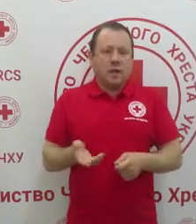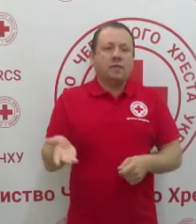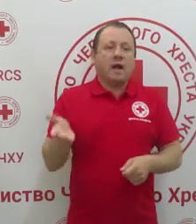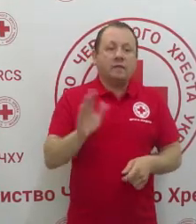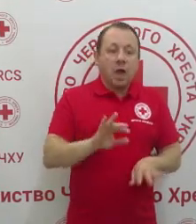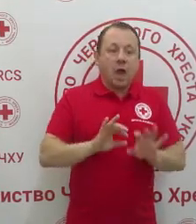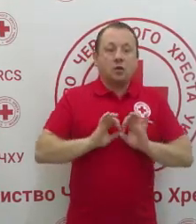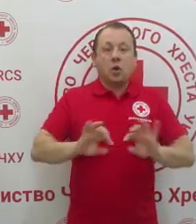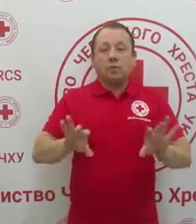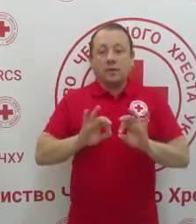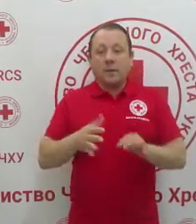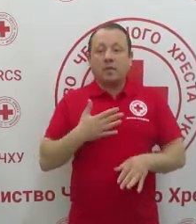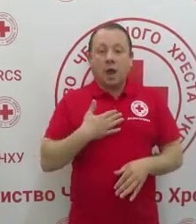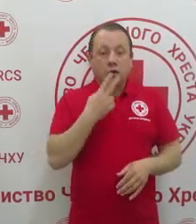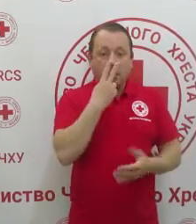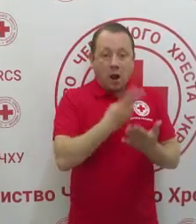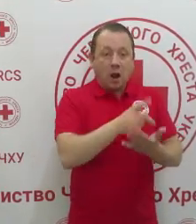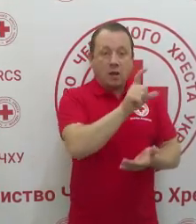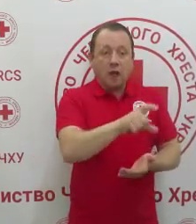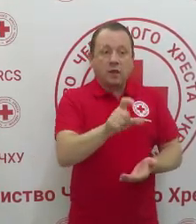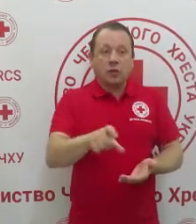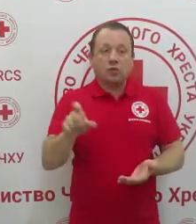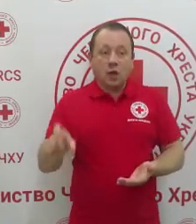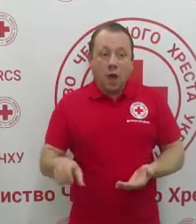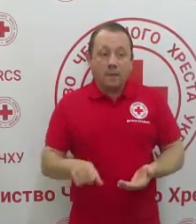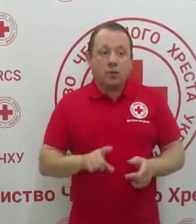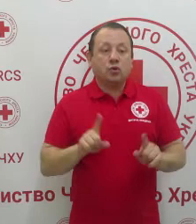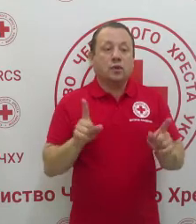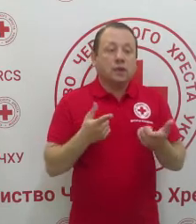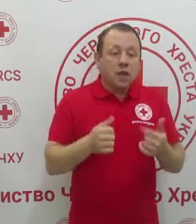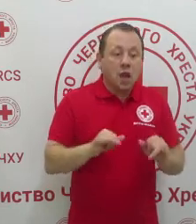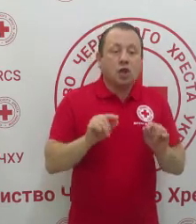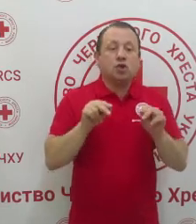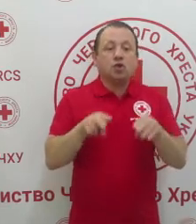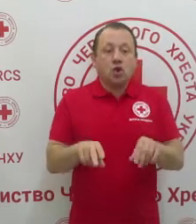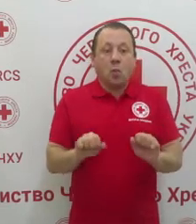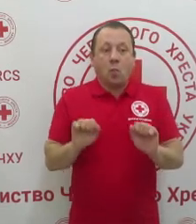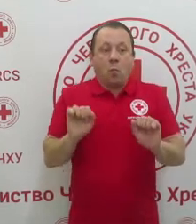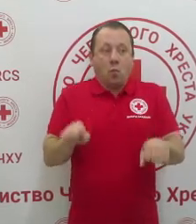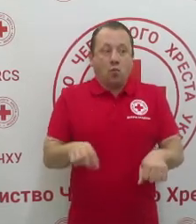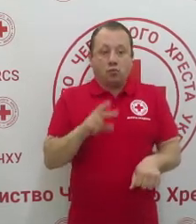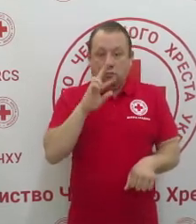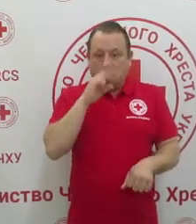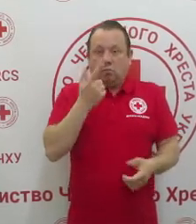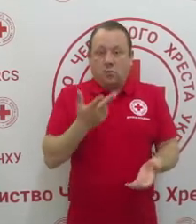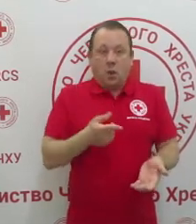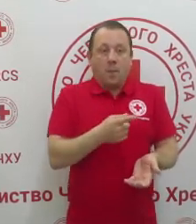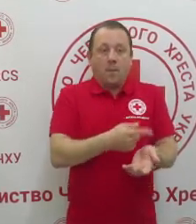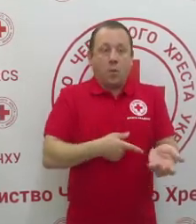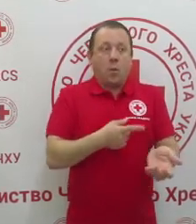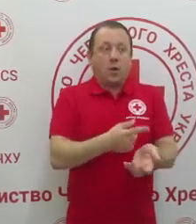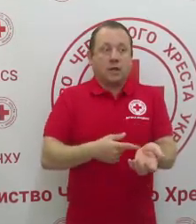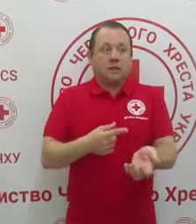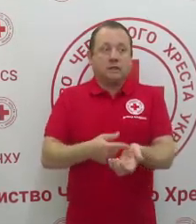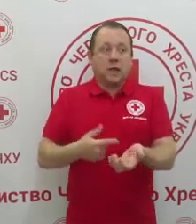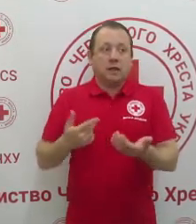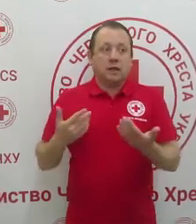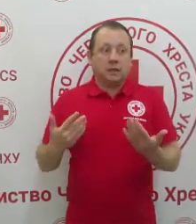обережним. Давай розповімо нашим глядачам, де і чим можна порізатися.